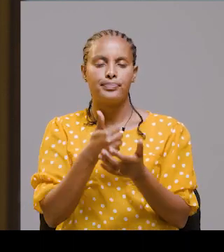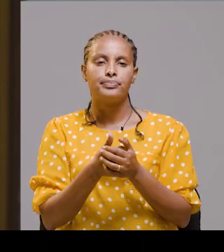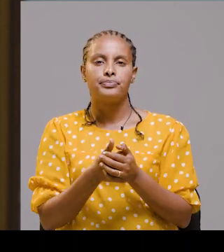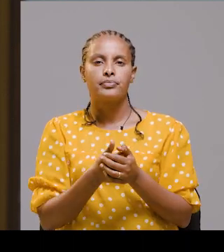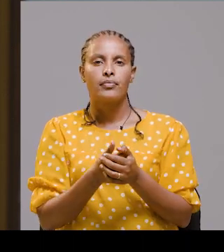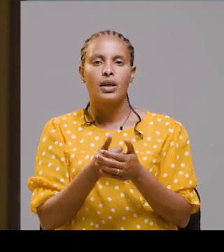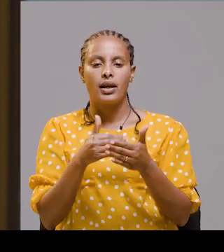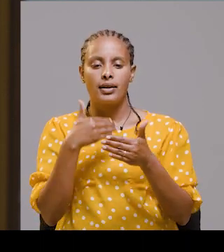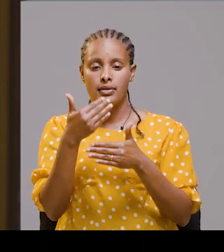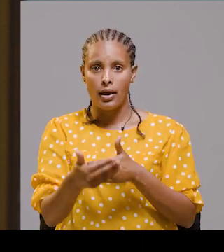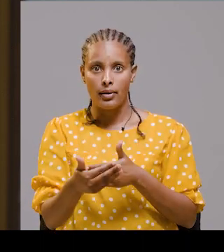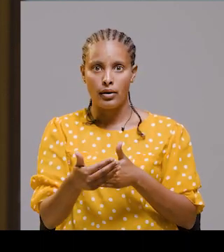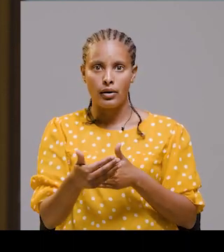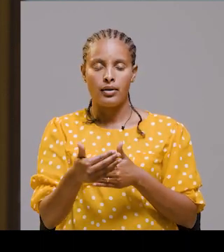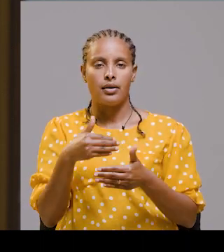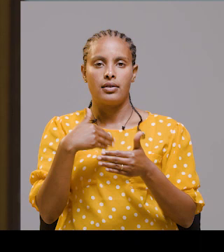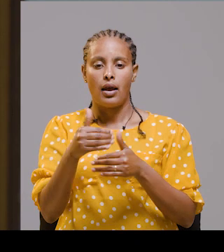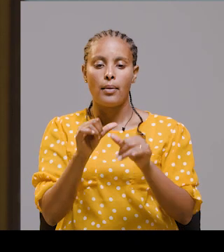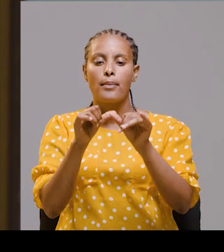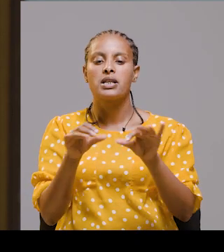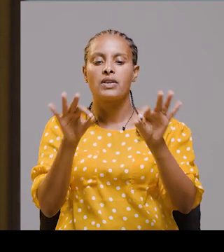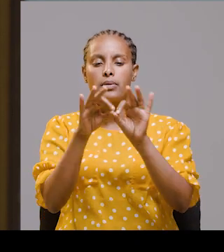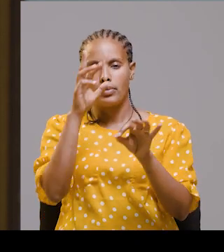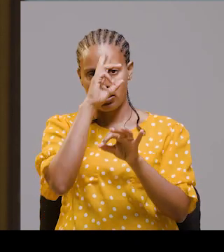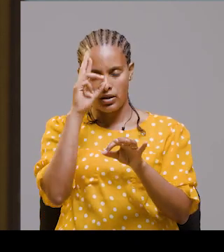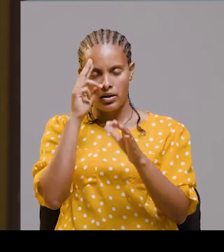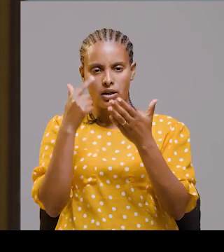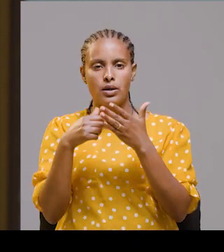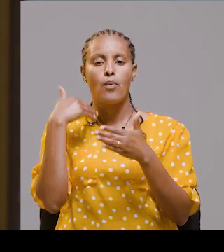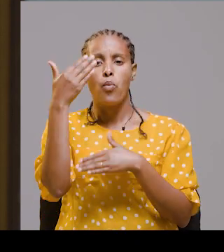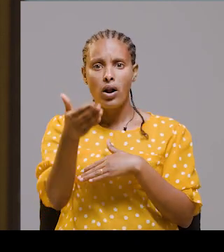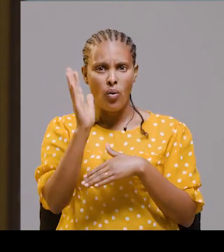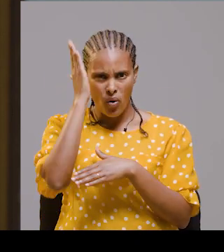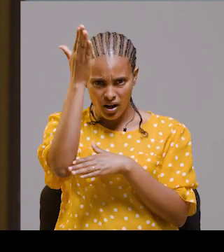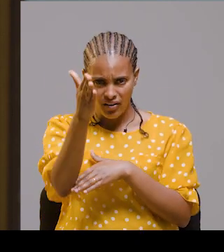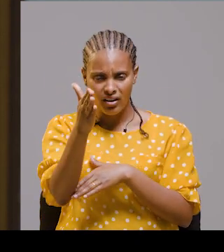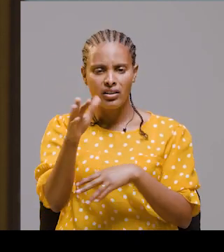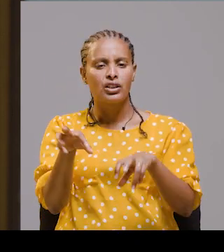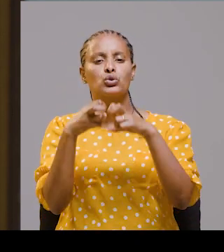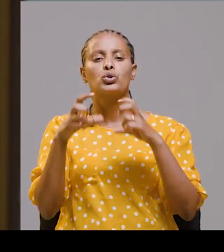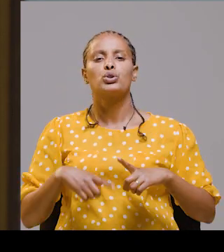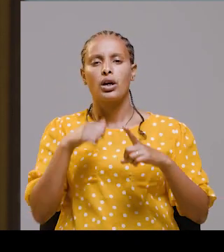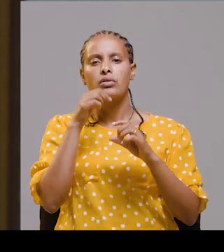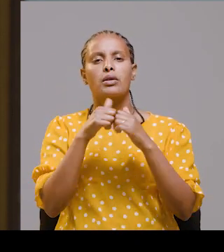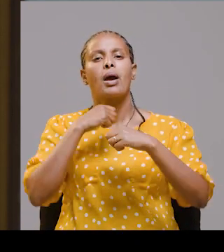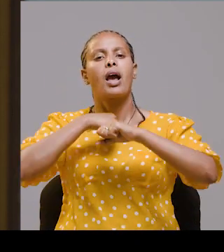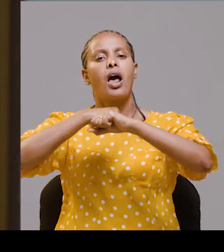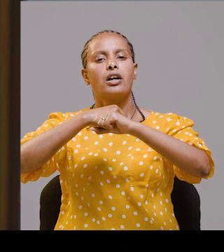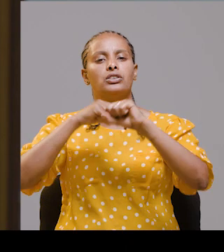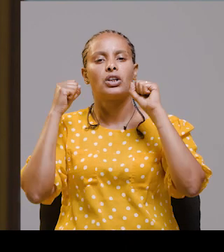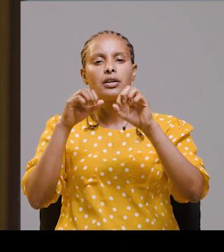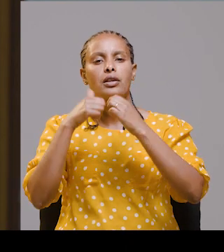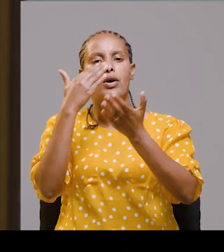አይደለም። ቀጣይነቱ የሚያስፈልግበት ምክንያት ምንድን ነው? ከዚህ በኋላም ግጭቶች እንዳይኖሩ እንዴት መከላከል ይቻላል፣